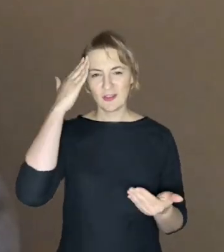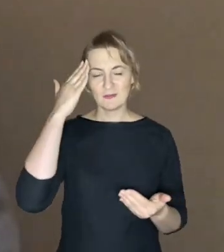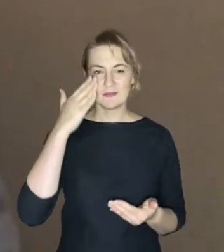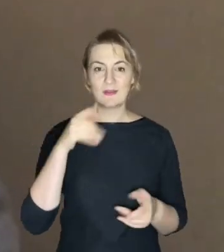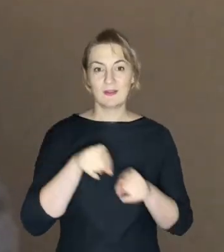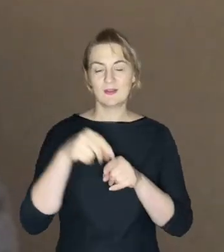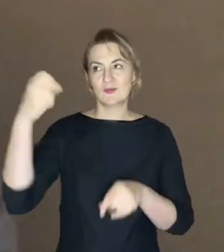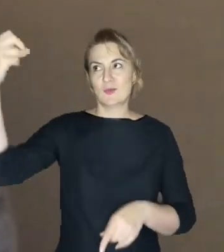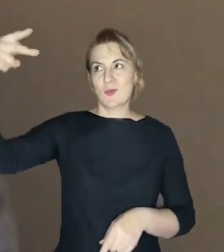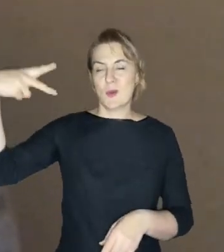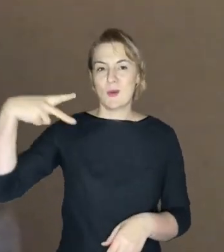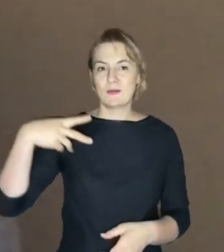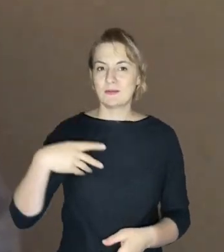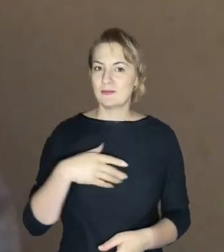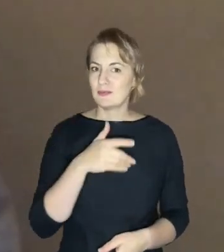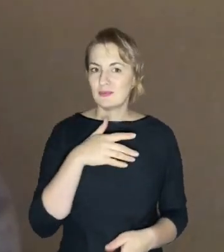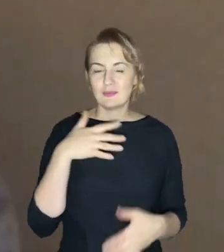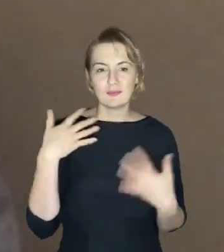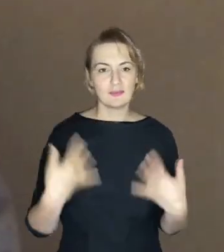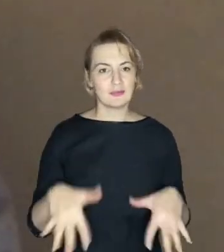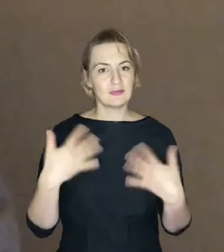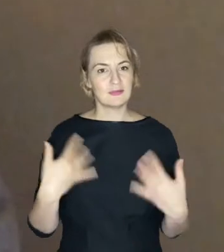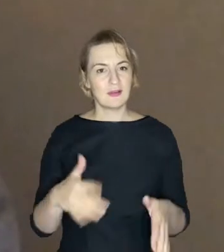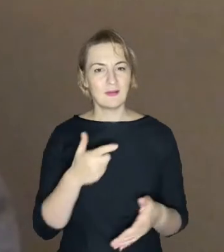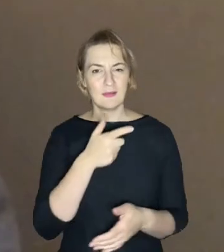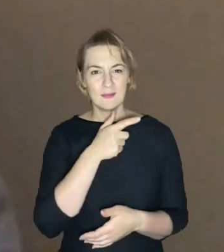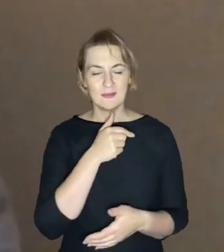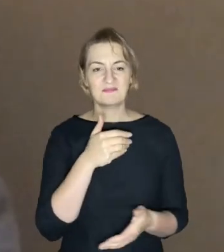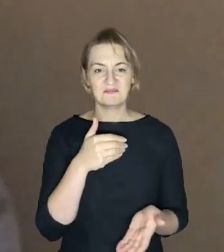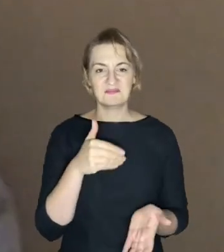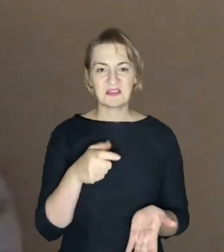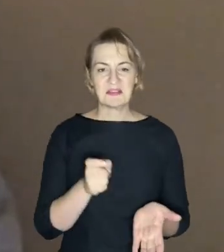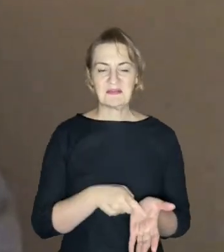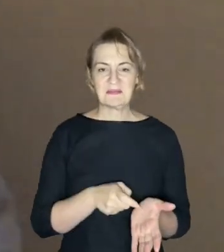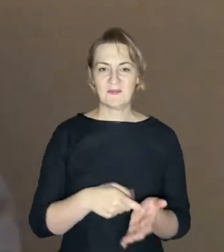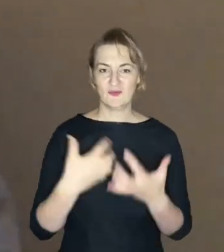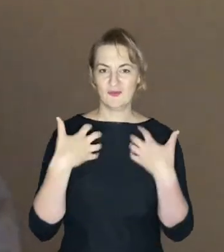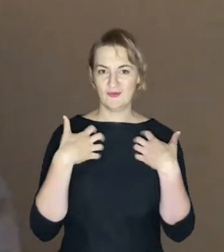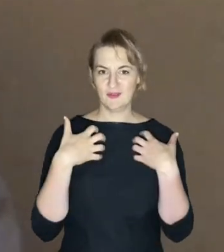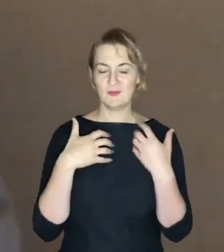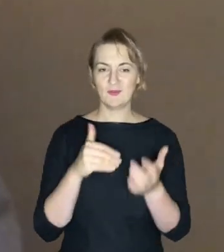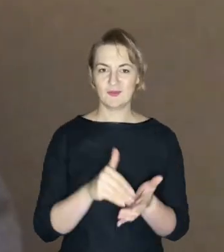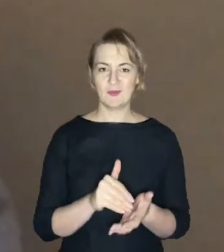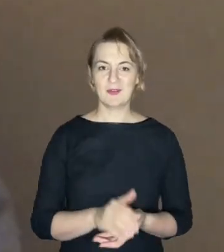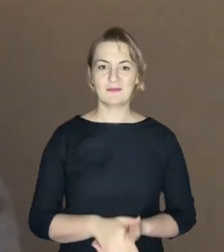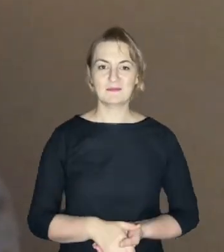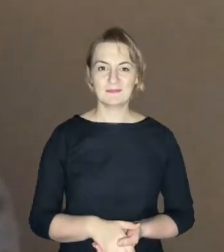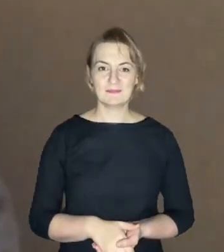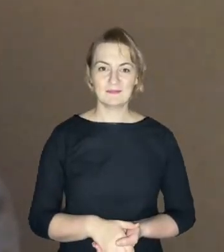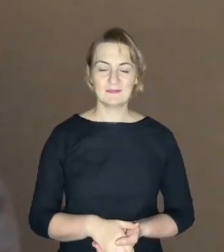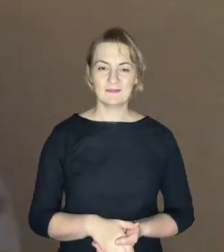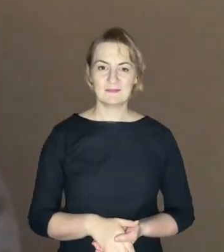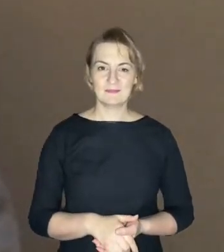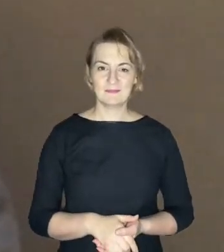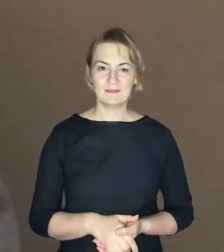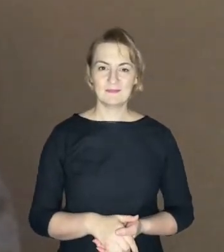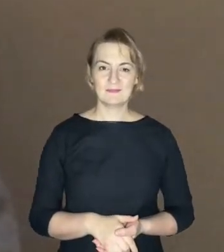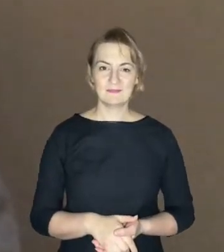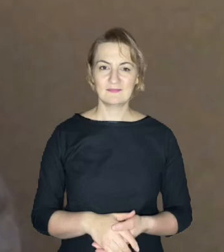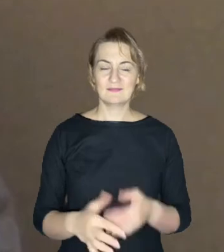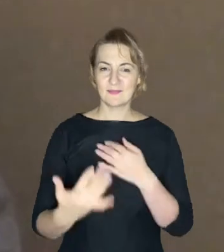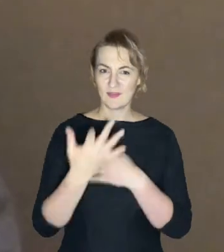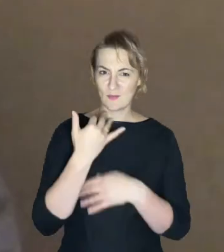jeszcze, prawda, które jest też nam niezbędne do życia, prawda, i wpływa na